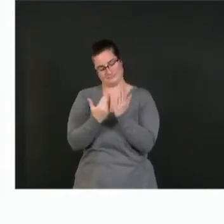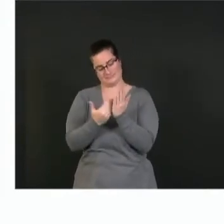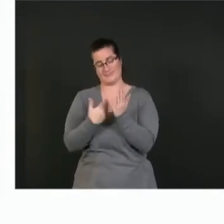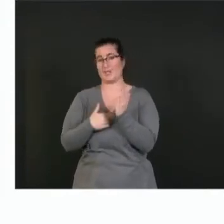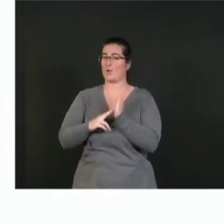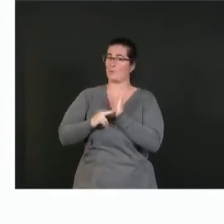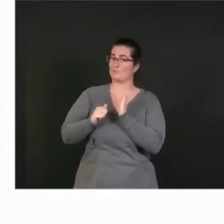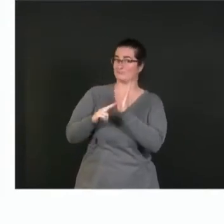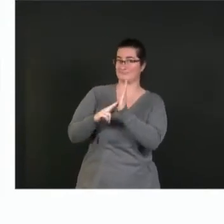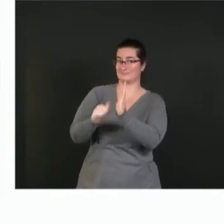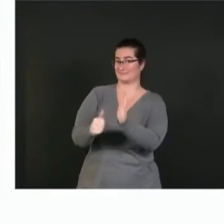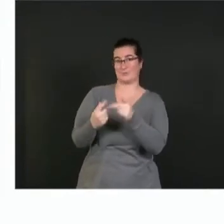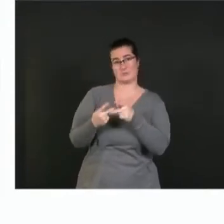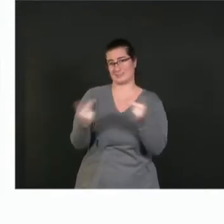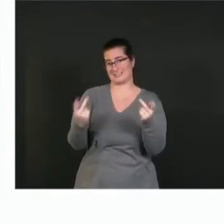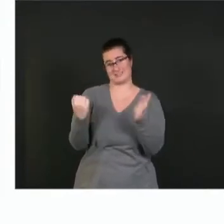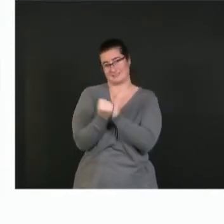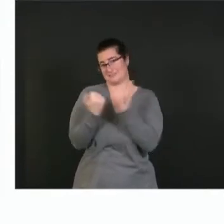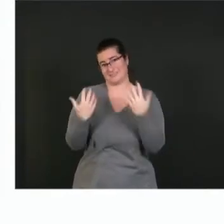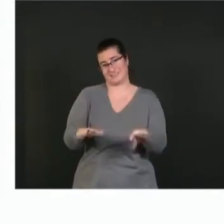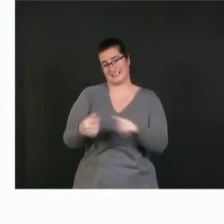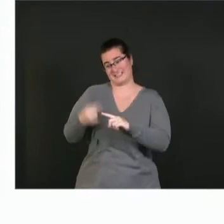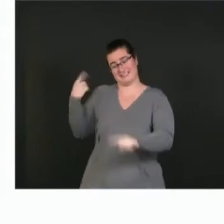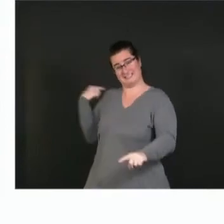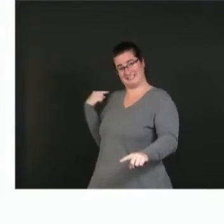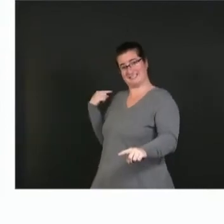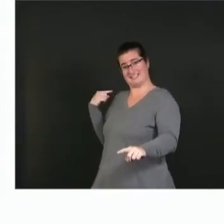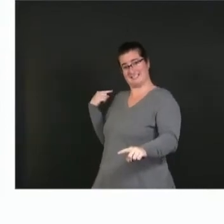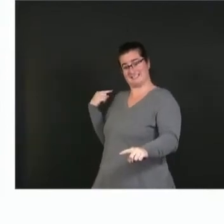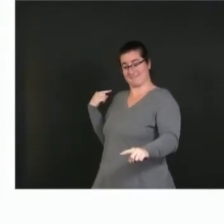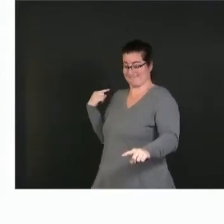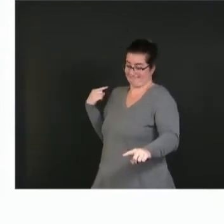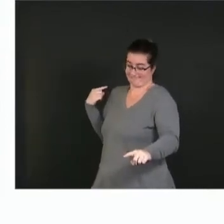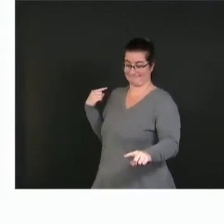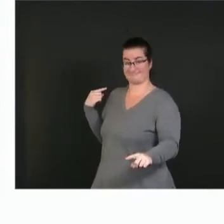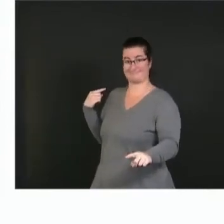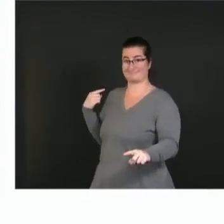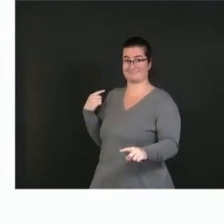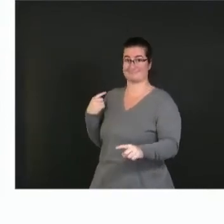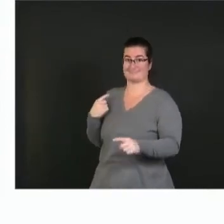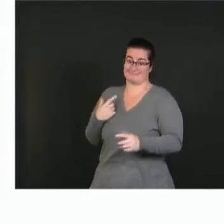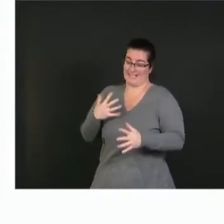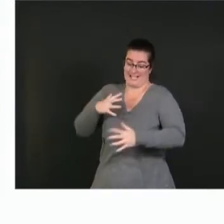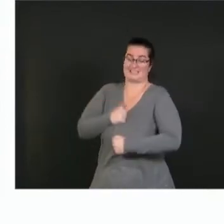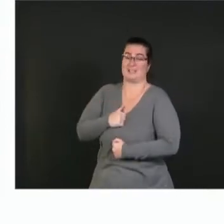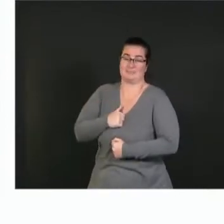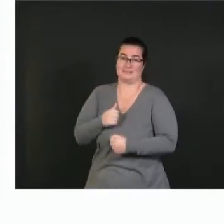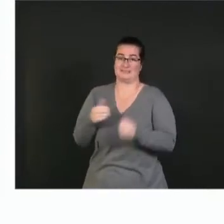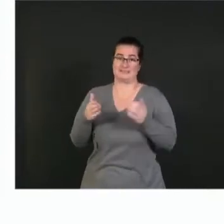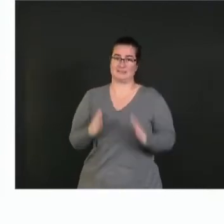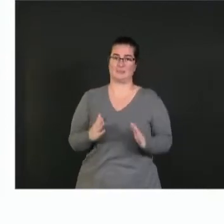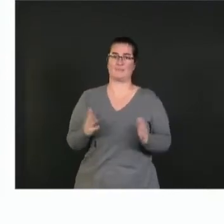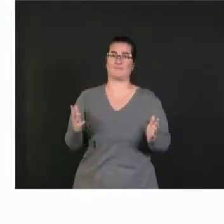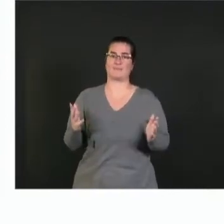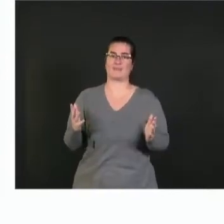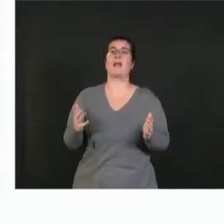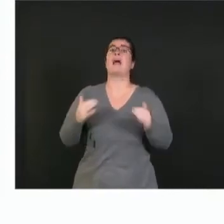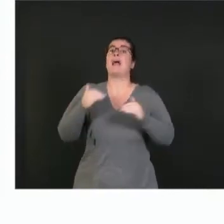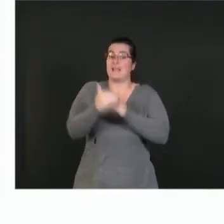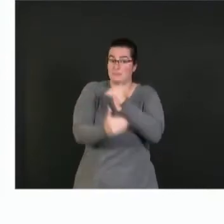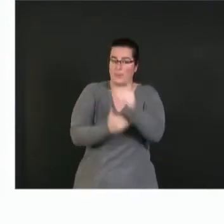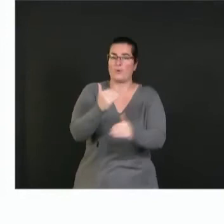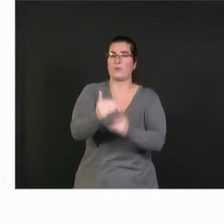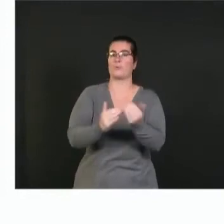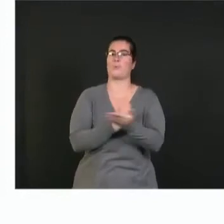ont été actés, dont les autorisations ont été données lors du précédent mandat, et dont on ne peut que acter la décision. Et donc, selon le processus d'avancement